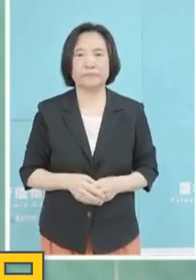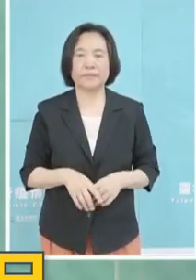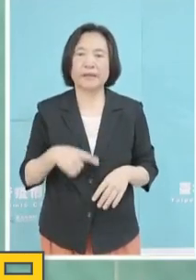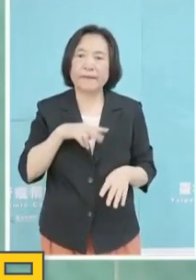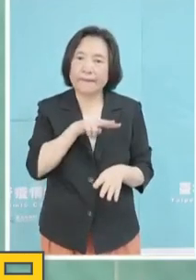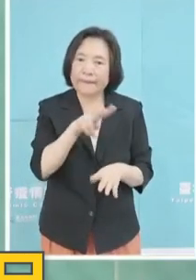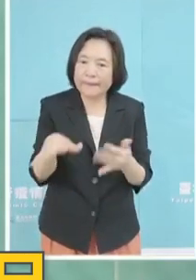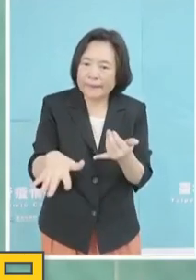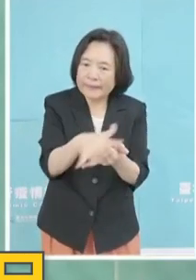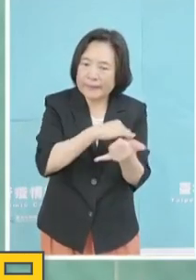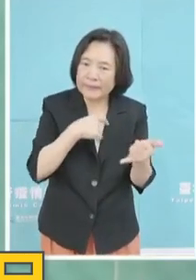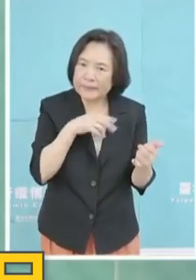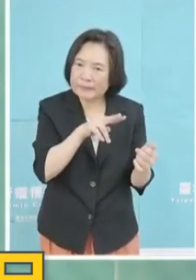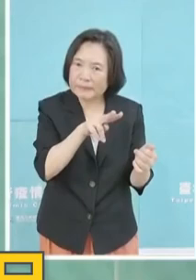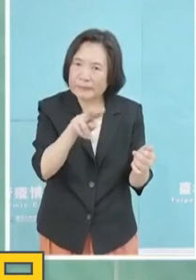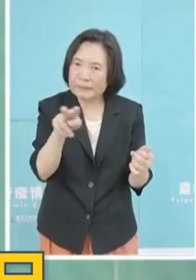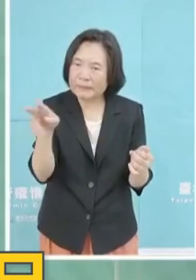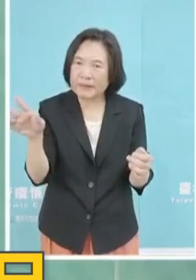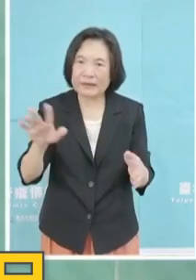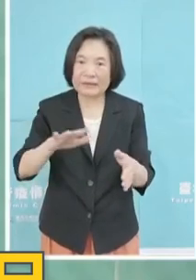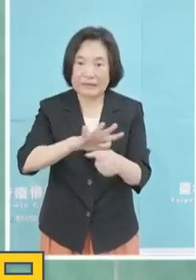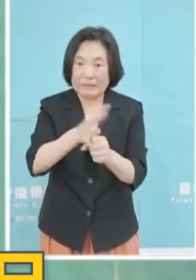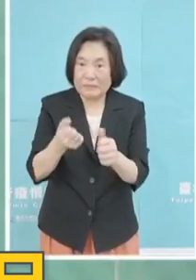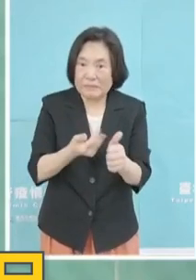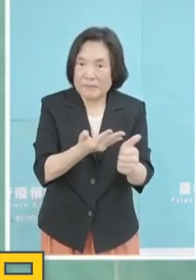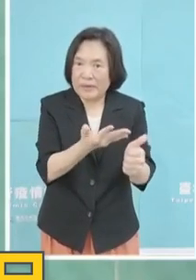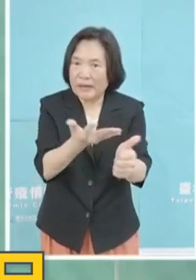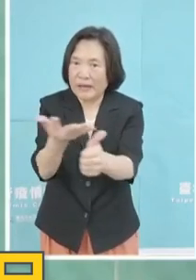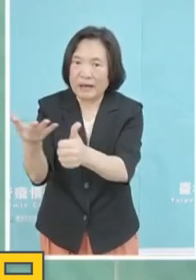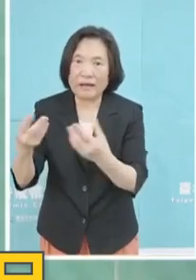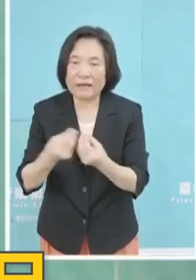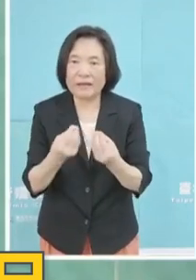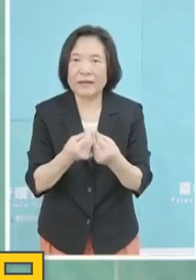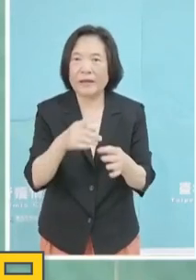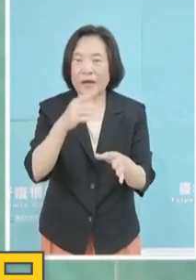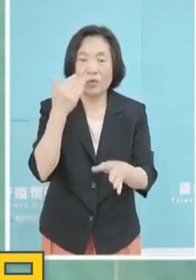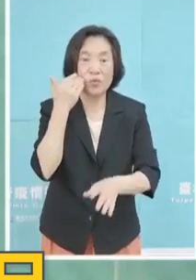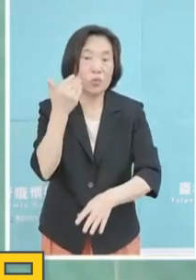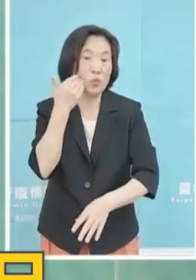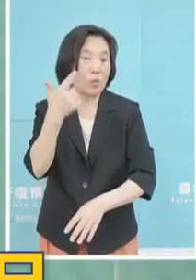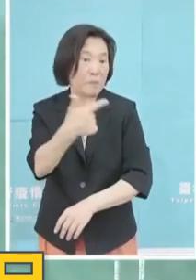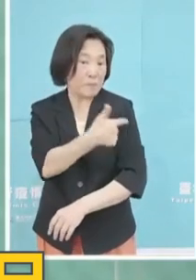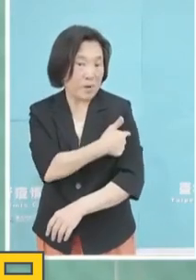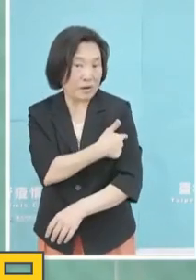整个台湾目前疫情的发展呢，怎么让疫苗变成